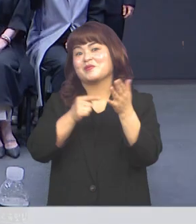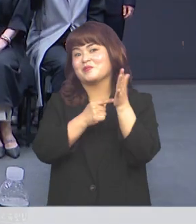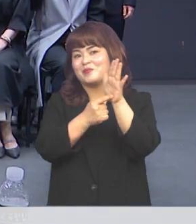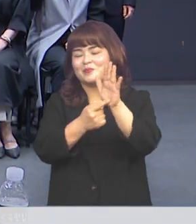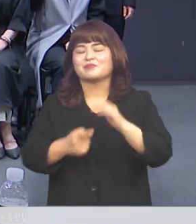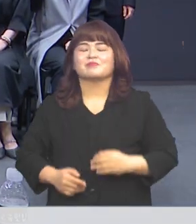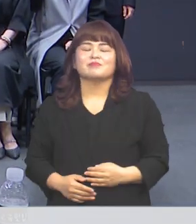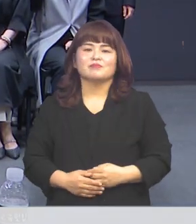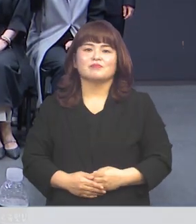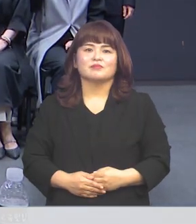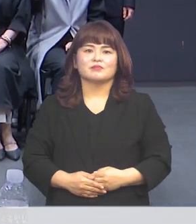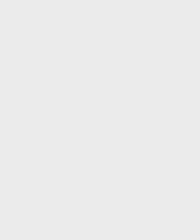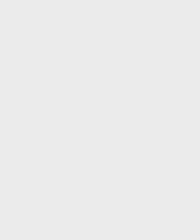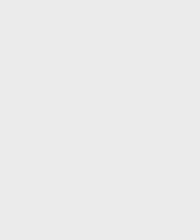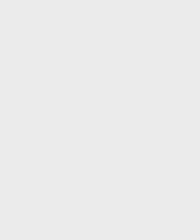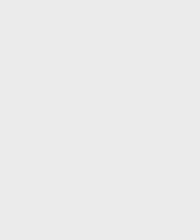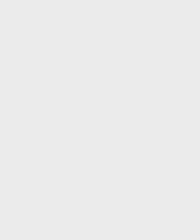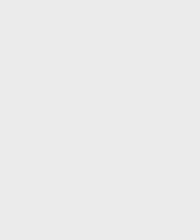감사하다고 말했습니다.